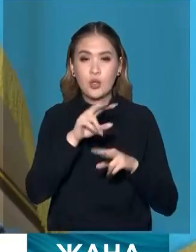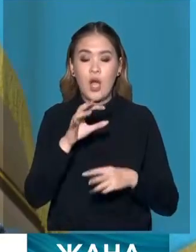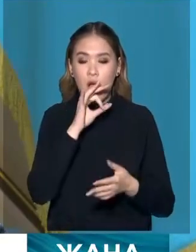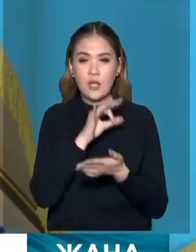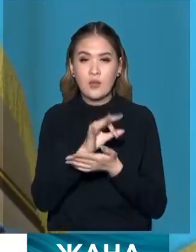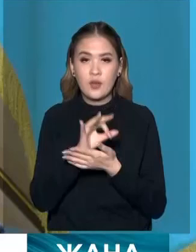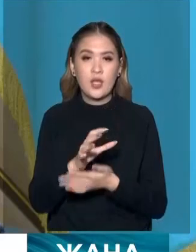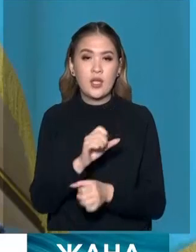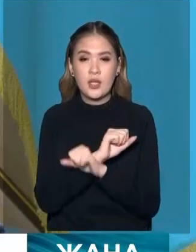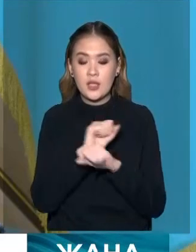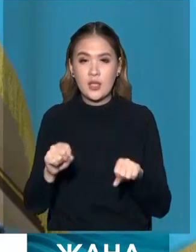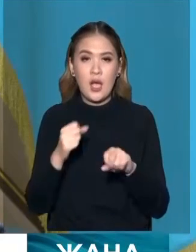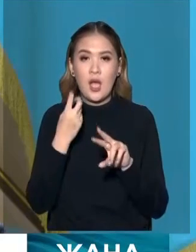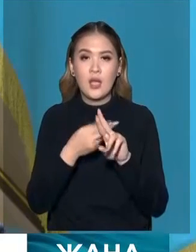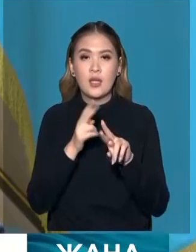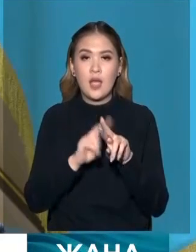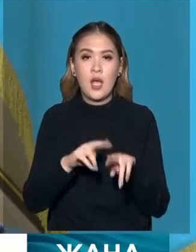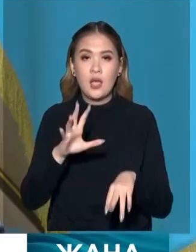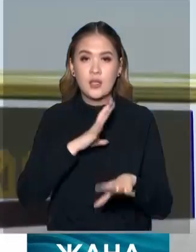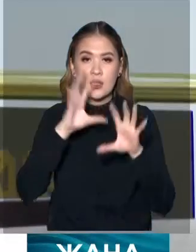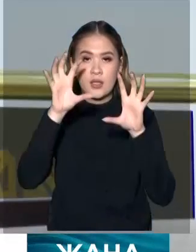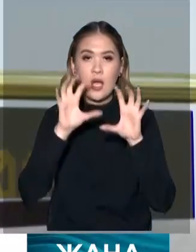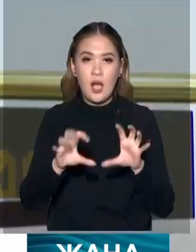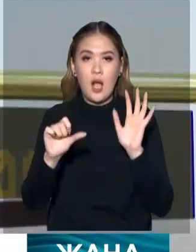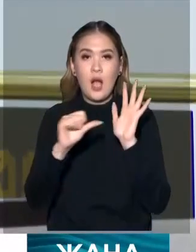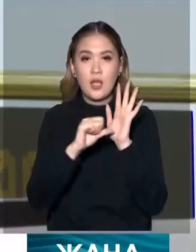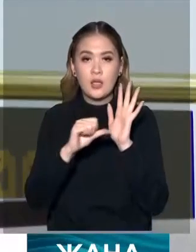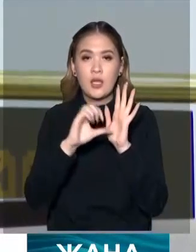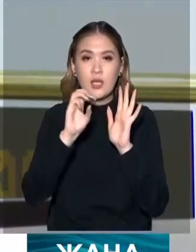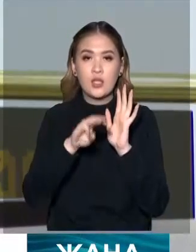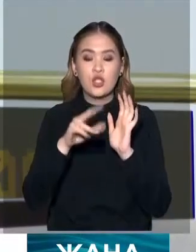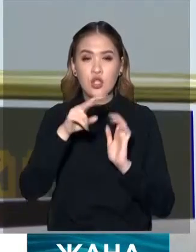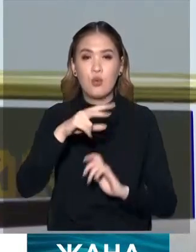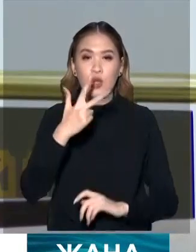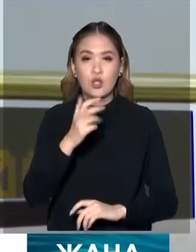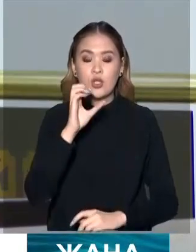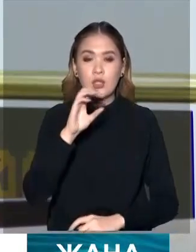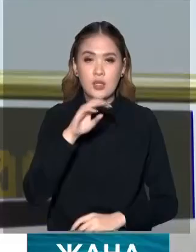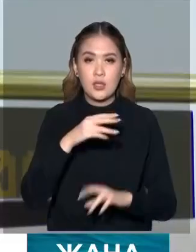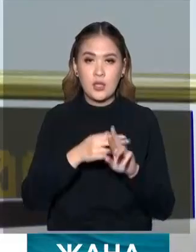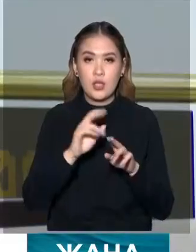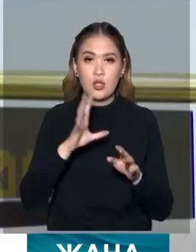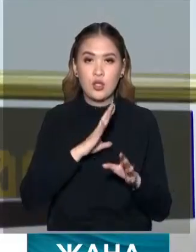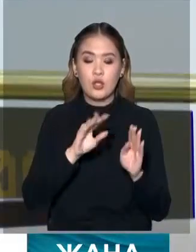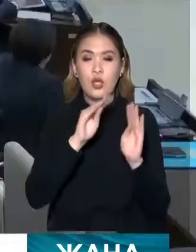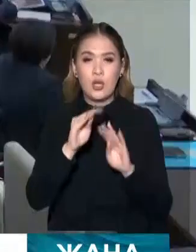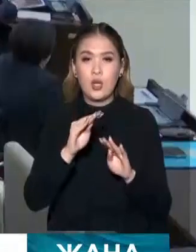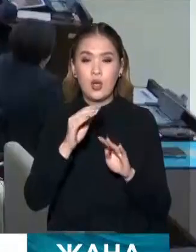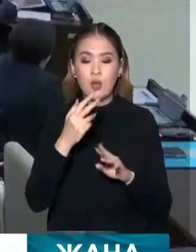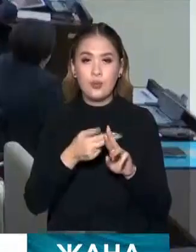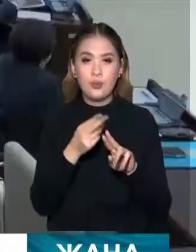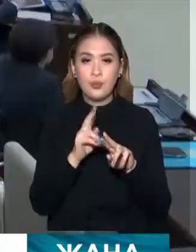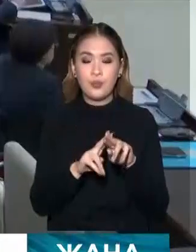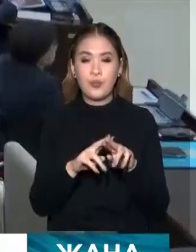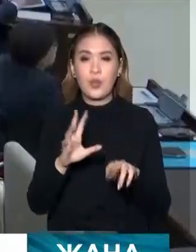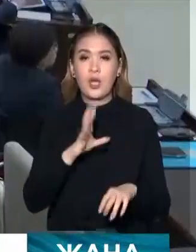жауап алуға болмайды. Жалпы конституциялық заң 6 тараудан және 23 баптан тұрады. Заң жобасы уәкіл қызметінің мақсаттары